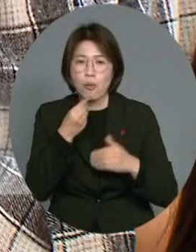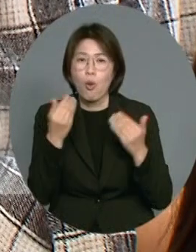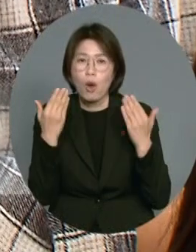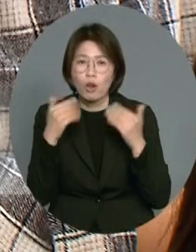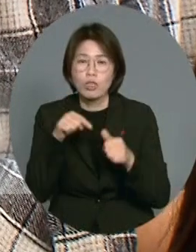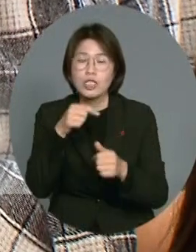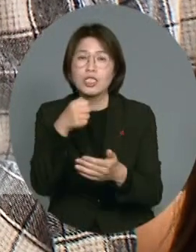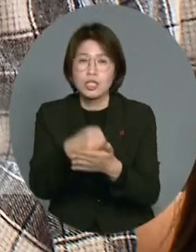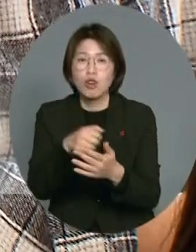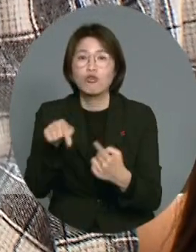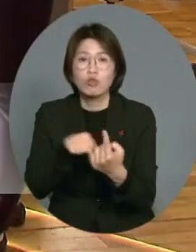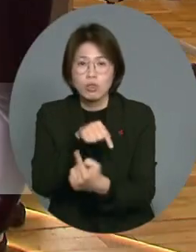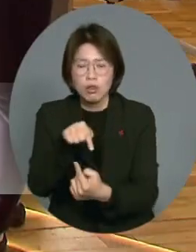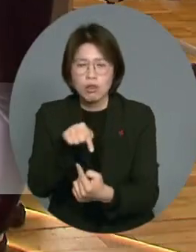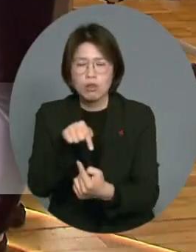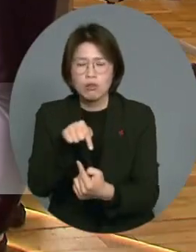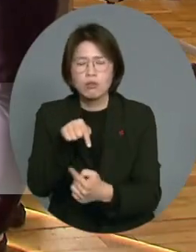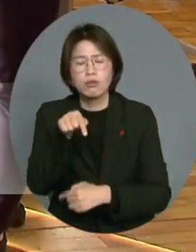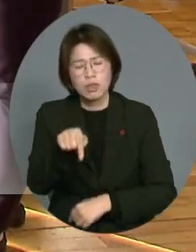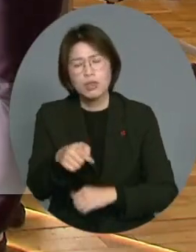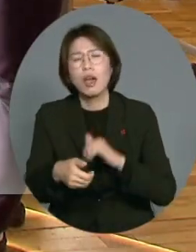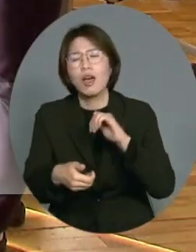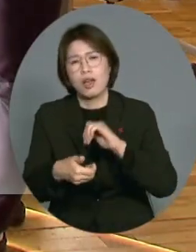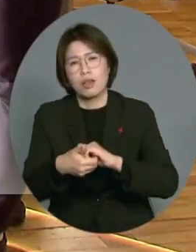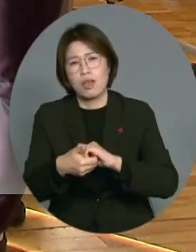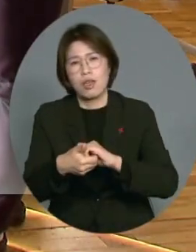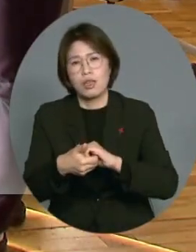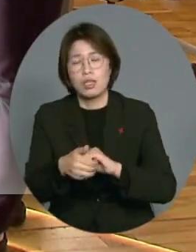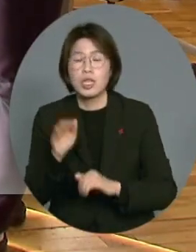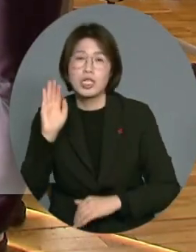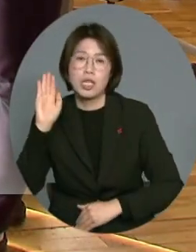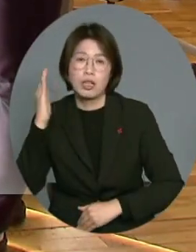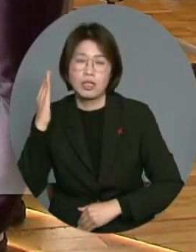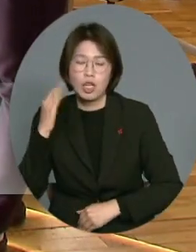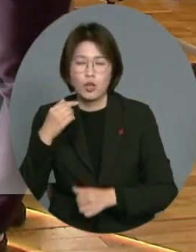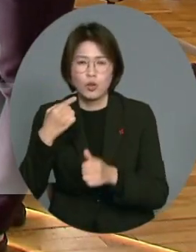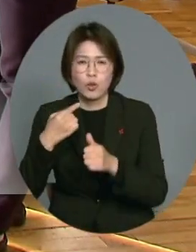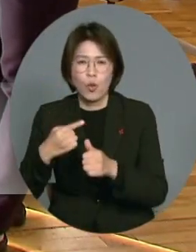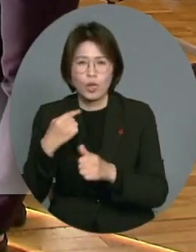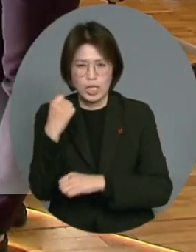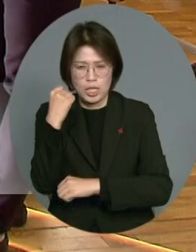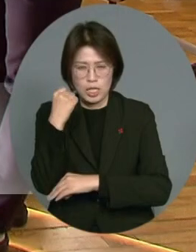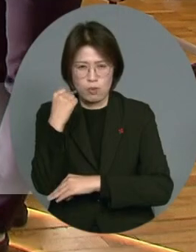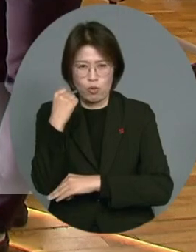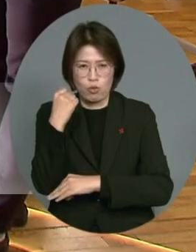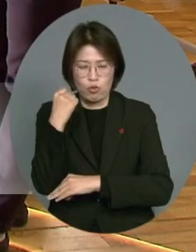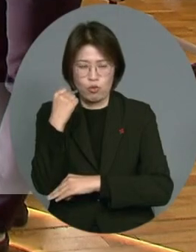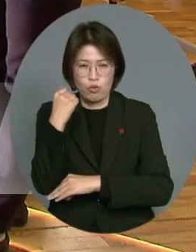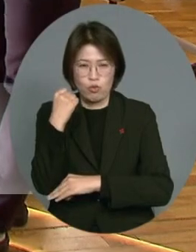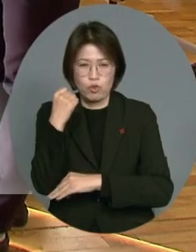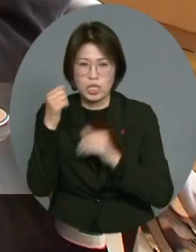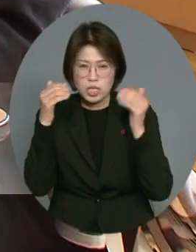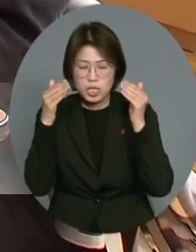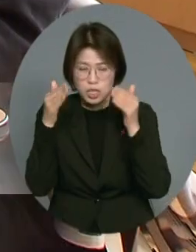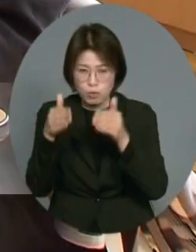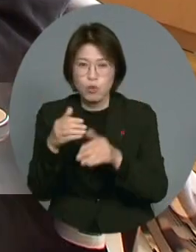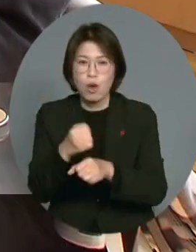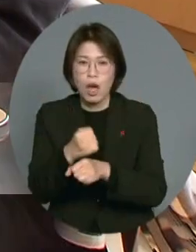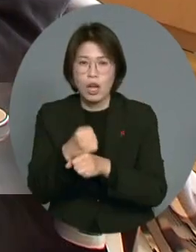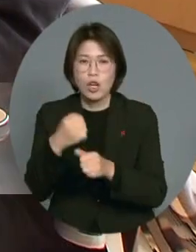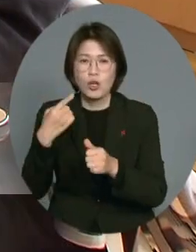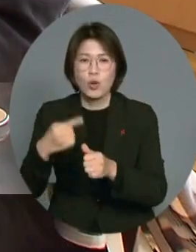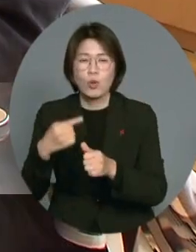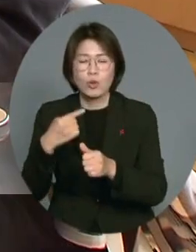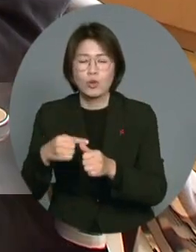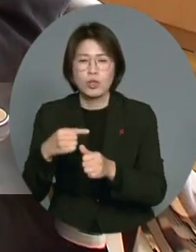왔습니다. 하지만 이마저도 한계에 부딪히자 최근에는 교육의 본질에 충실한 교실 수업 개선 중심의